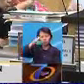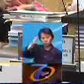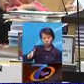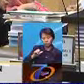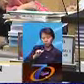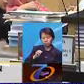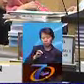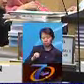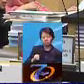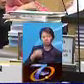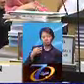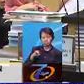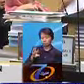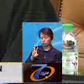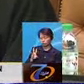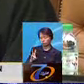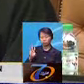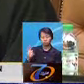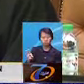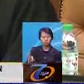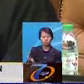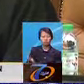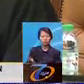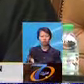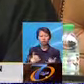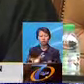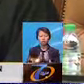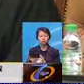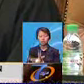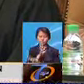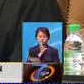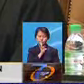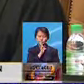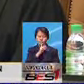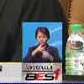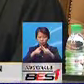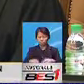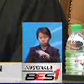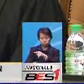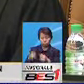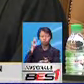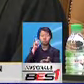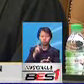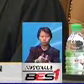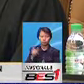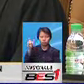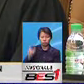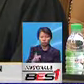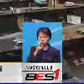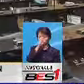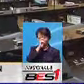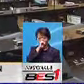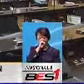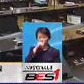pada 1979. Sebagai speaker Dewan Negara, Tan Sri Abu Zahar dikenali sebagai seorang yang